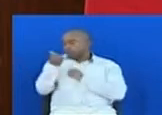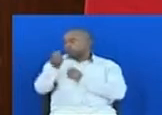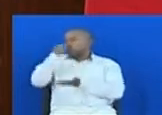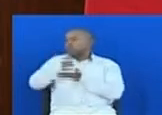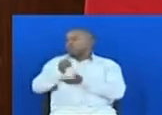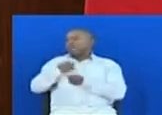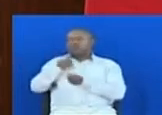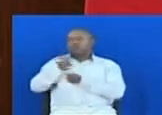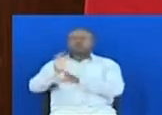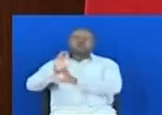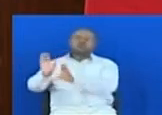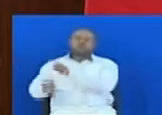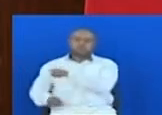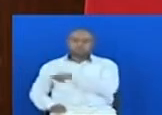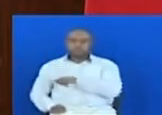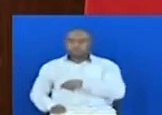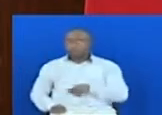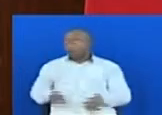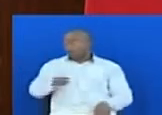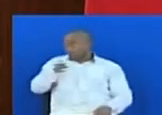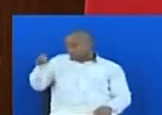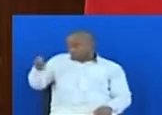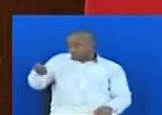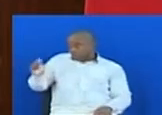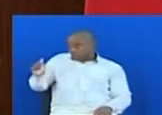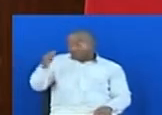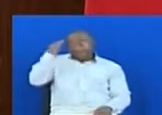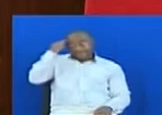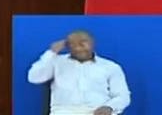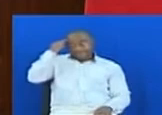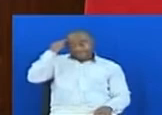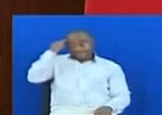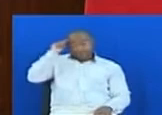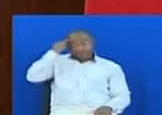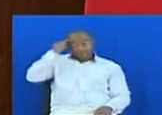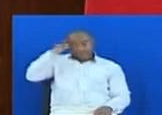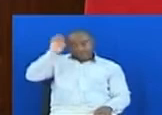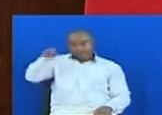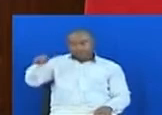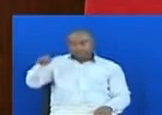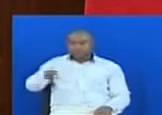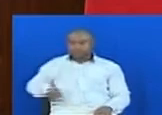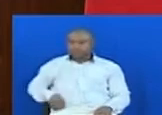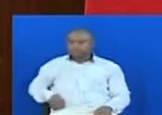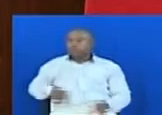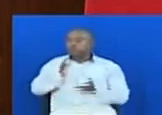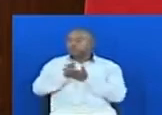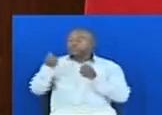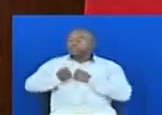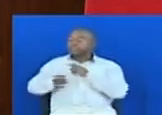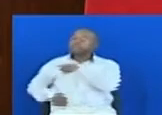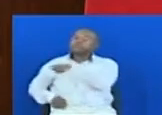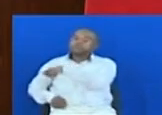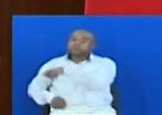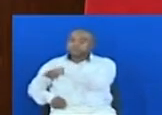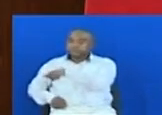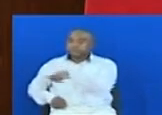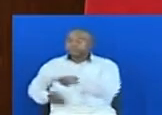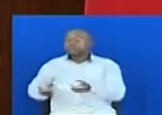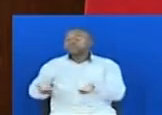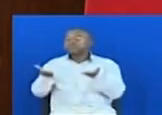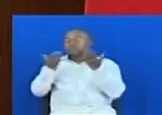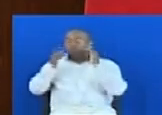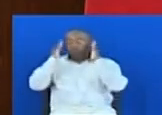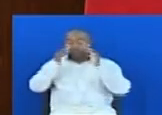tu zisifanyike na alifanyike. Lakini umethink ahead, na hii jitihada kama hizi zimemwezesha hata